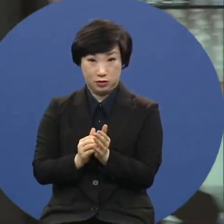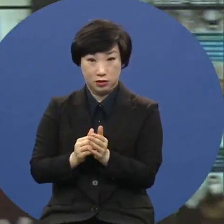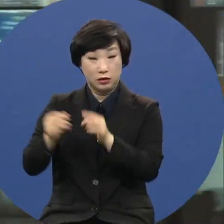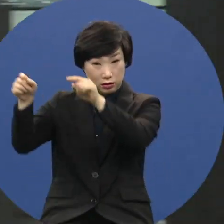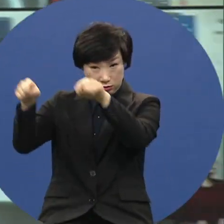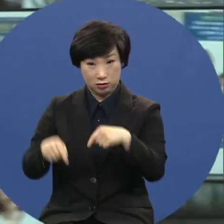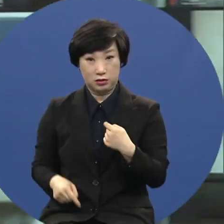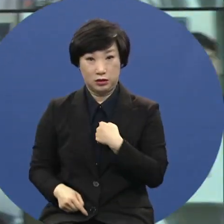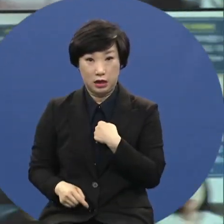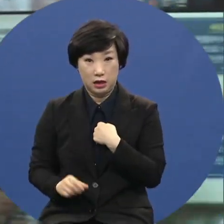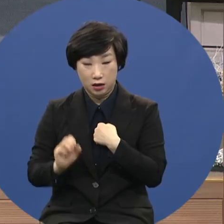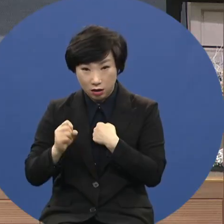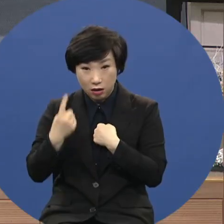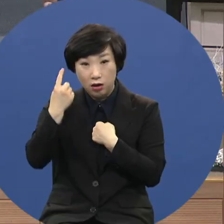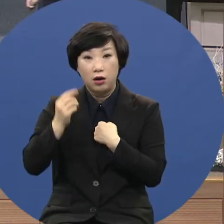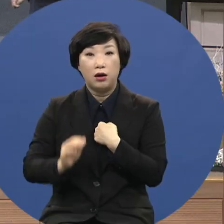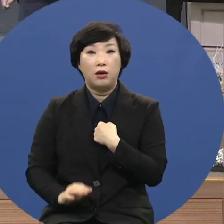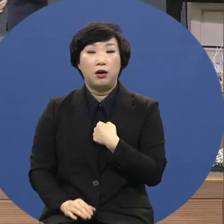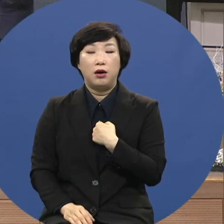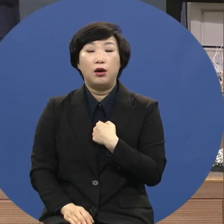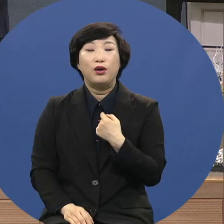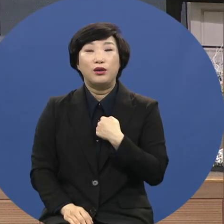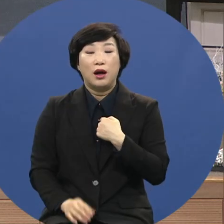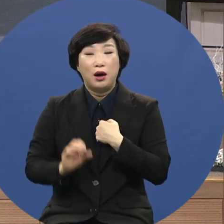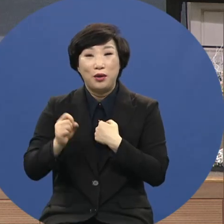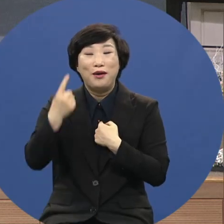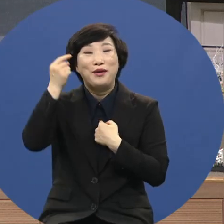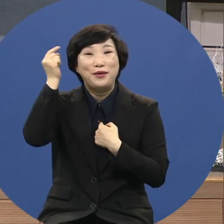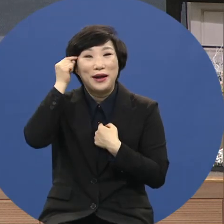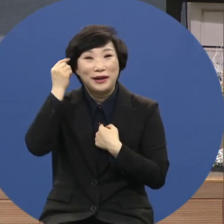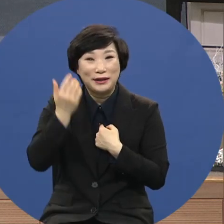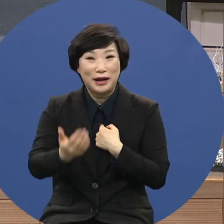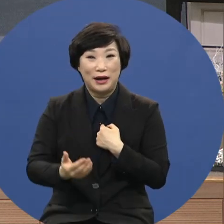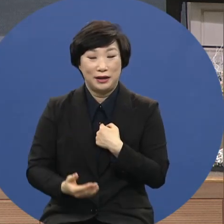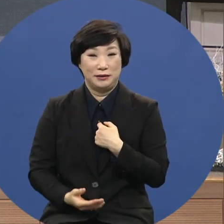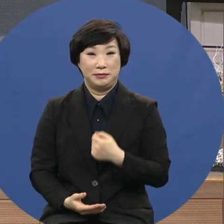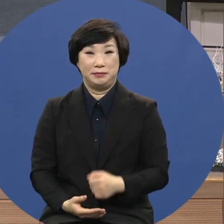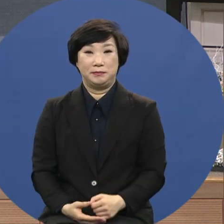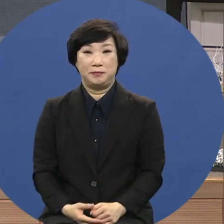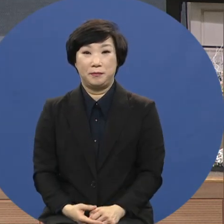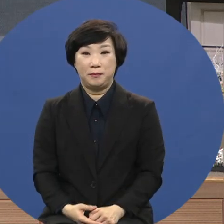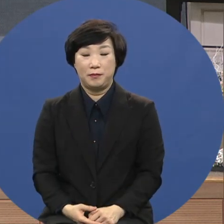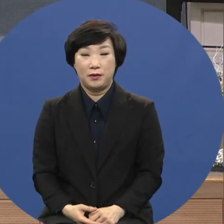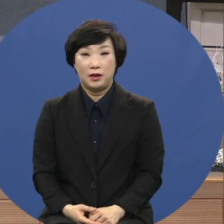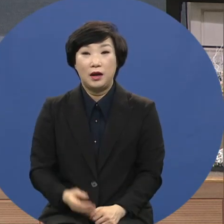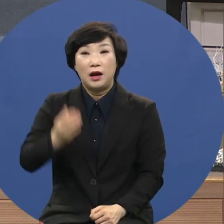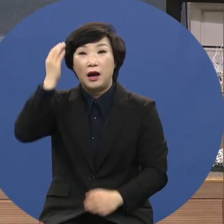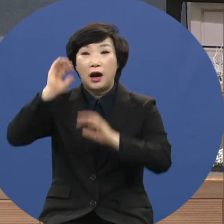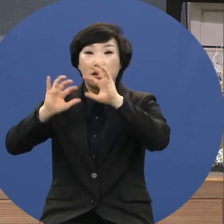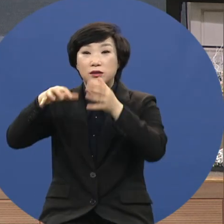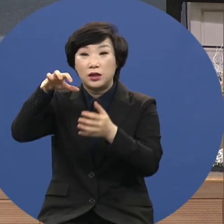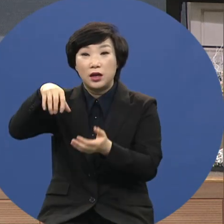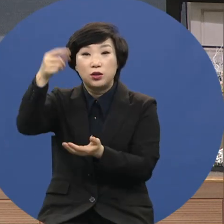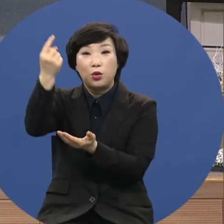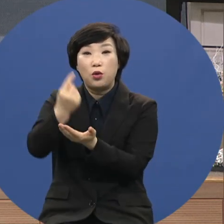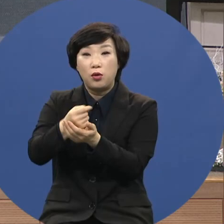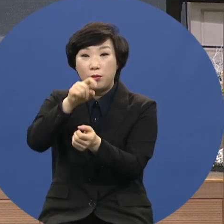나 때문에. 왜 나 때문이냐? 왜? 하늘에서 내려온